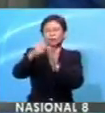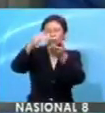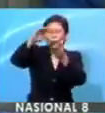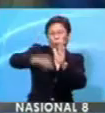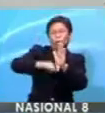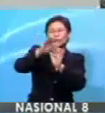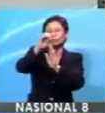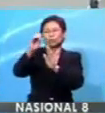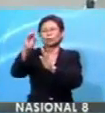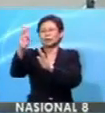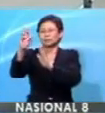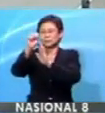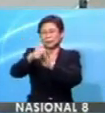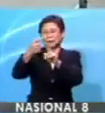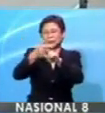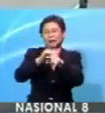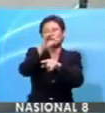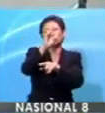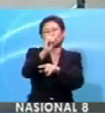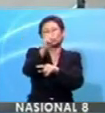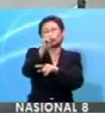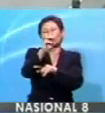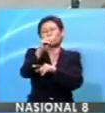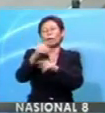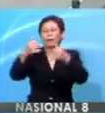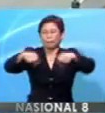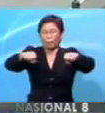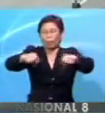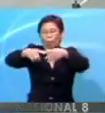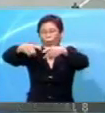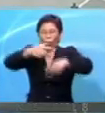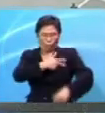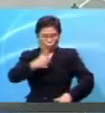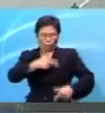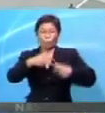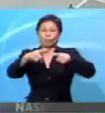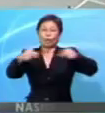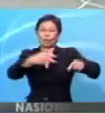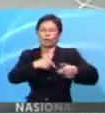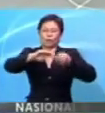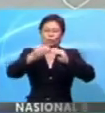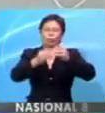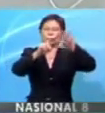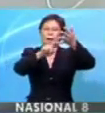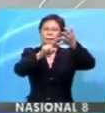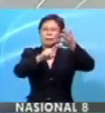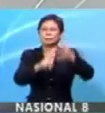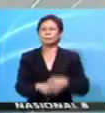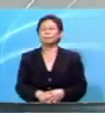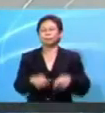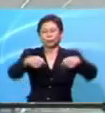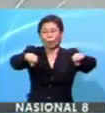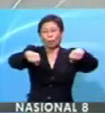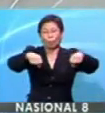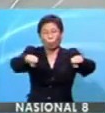5.9200. saat daripada tomoosi pelumba Indonesia dari pasukan Astra Honda Racing Team di tempat kelima bagi pelumba